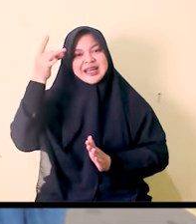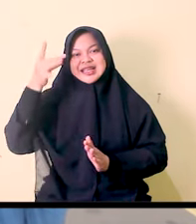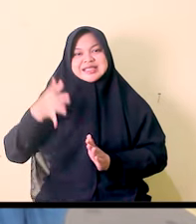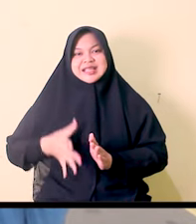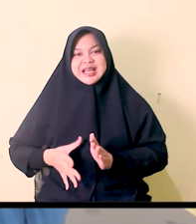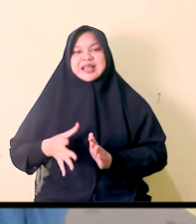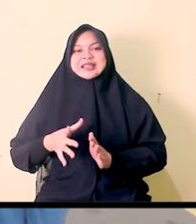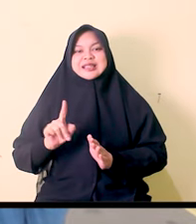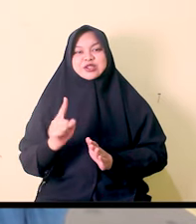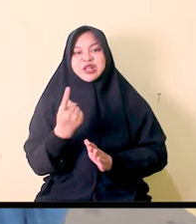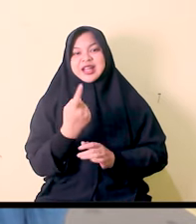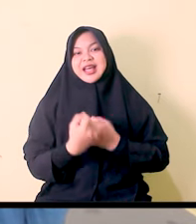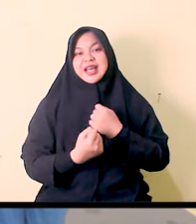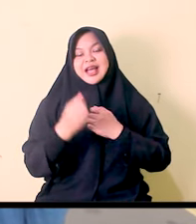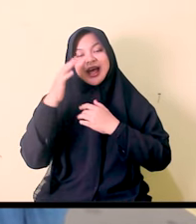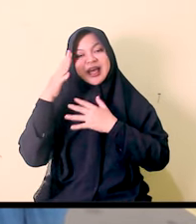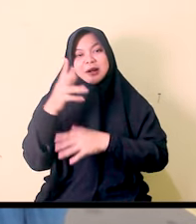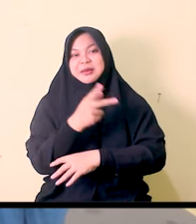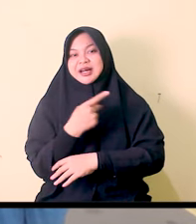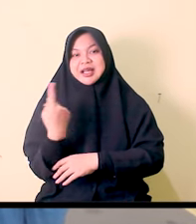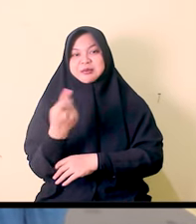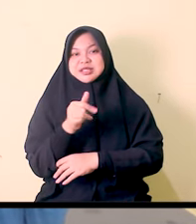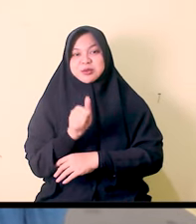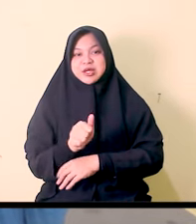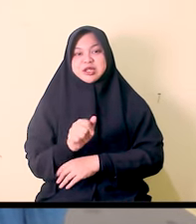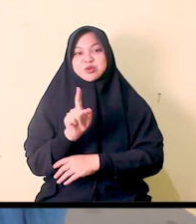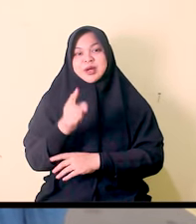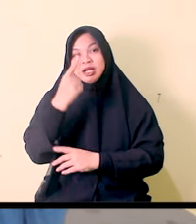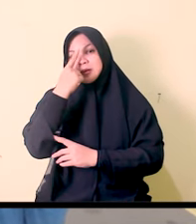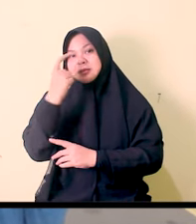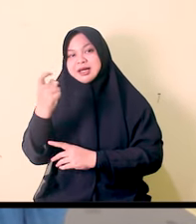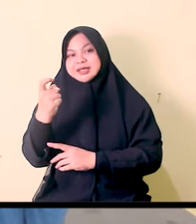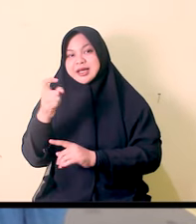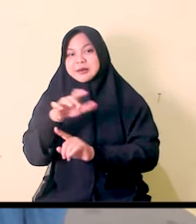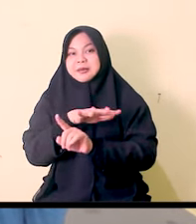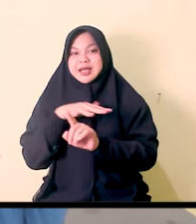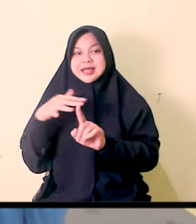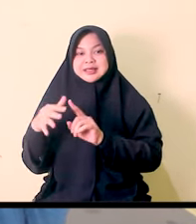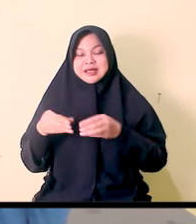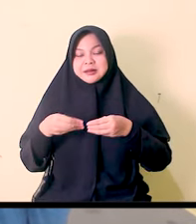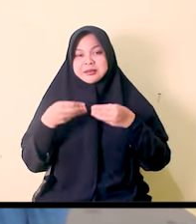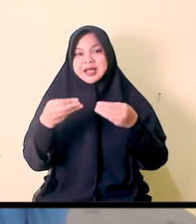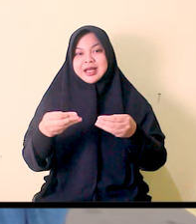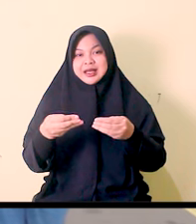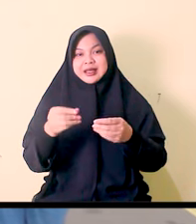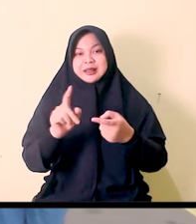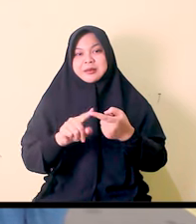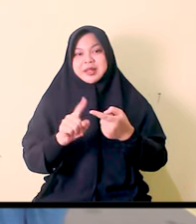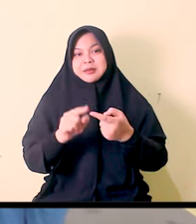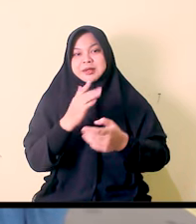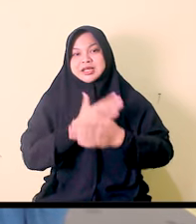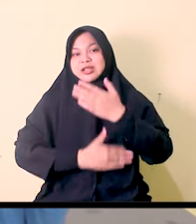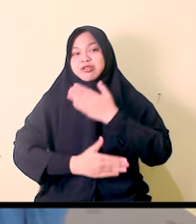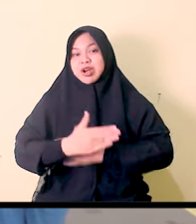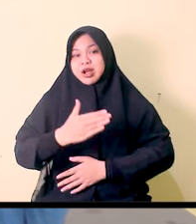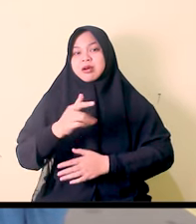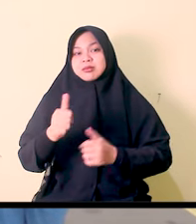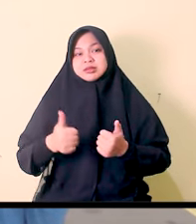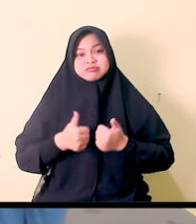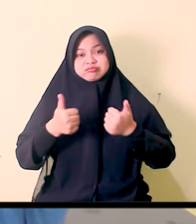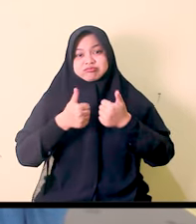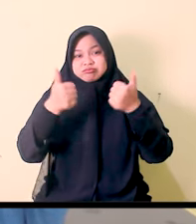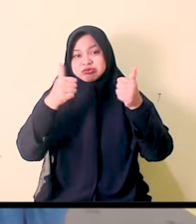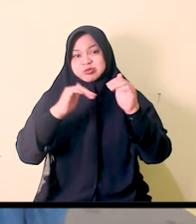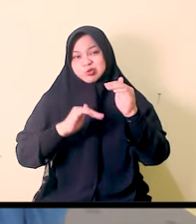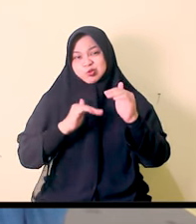desa salah satu harapan kami begitu agar kepercayaan masyarakat kepada teman-teman di faabrik itu tinggi tidak